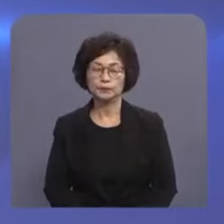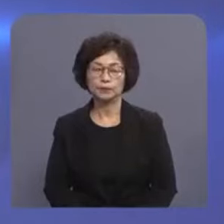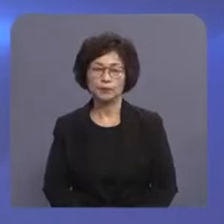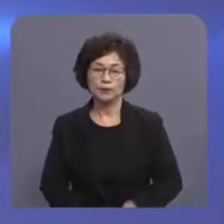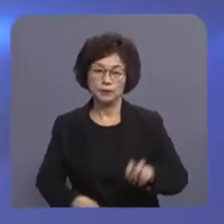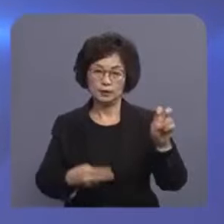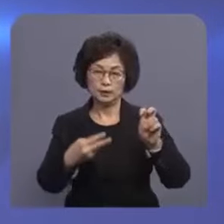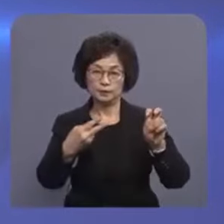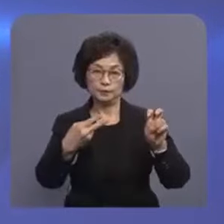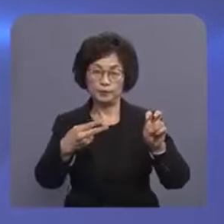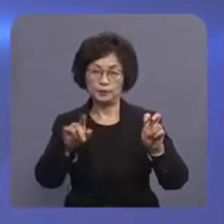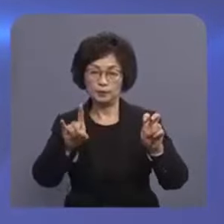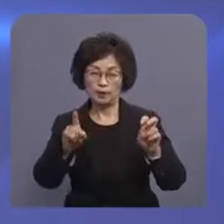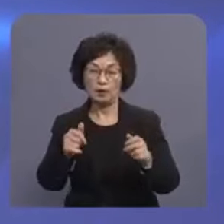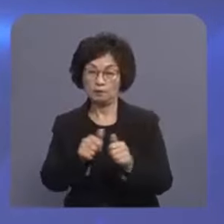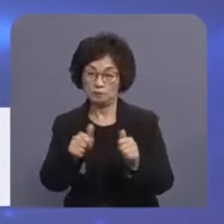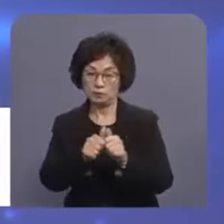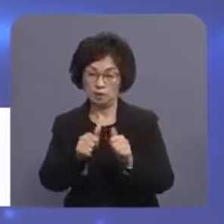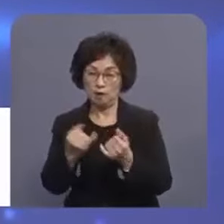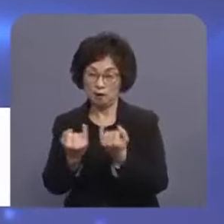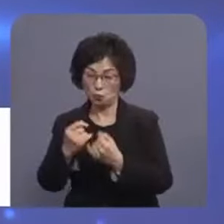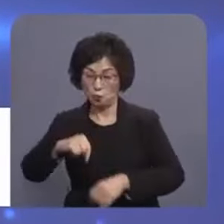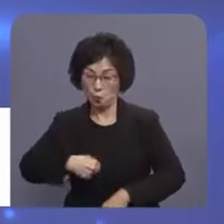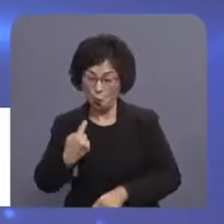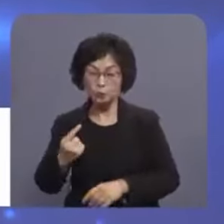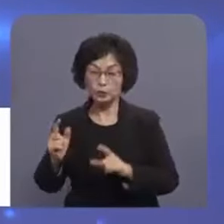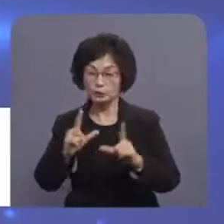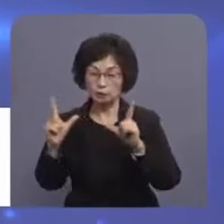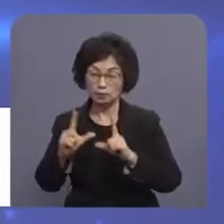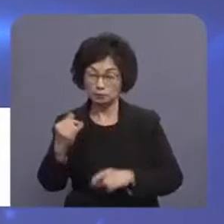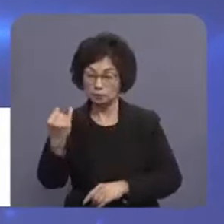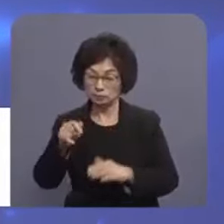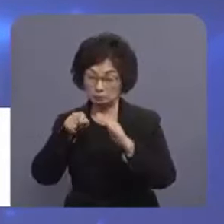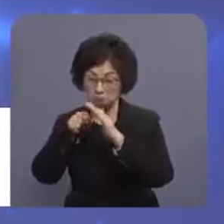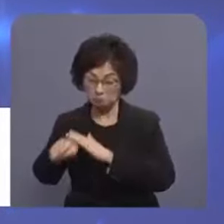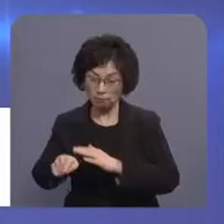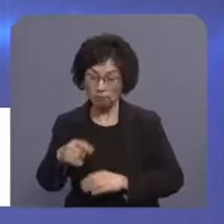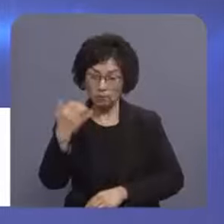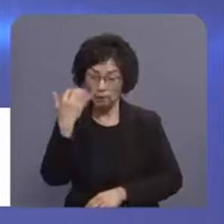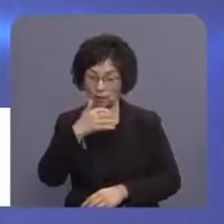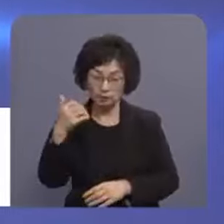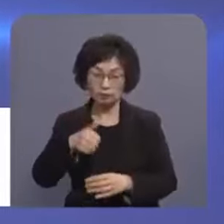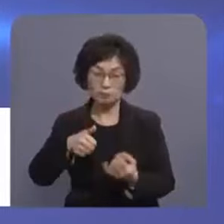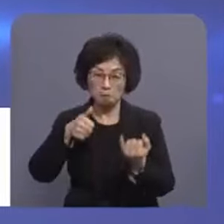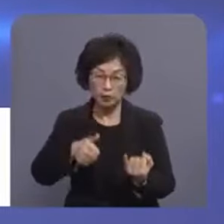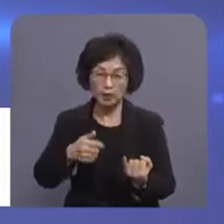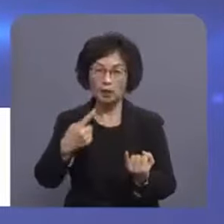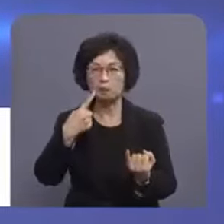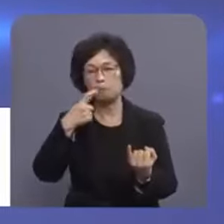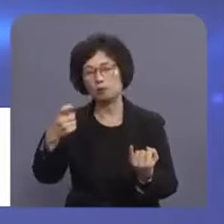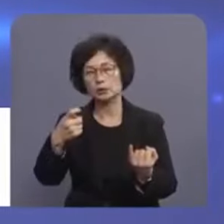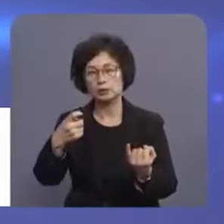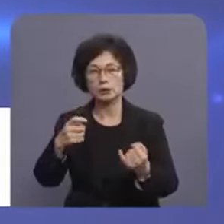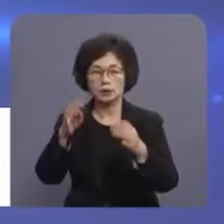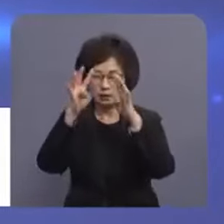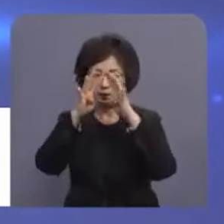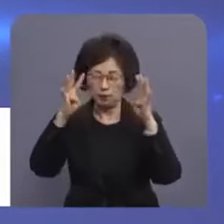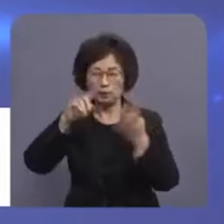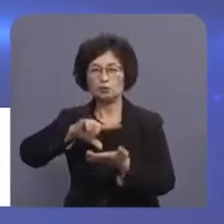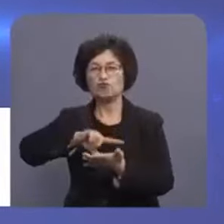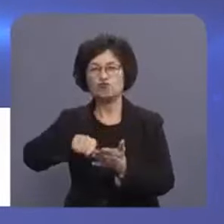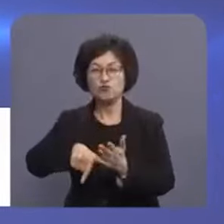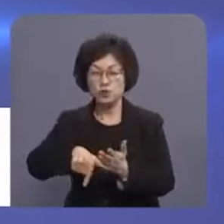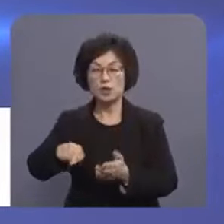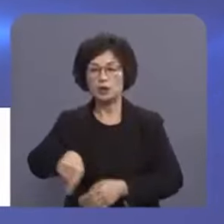20대 남성이 여성 혼자 사는 원룸에 침입해 성폭행을 시도한 혐의로 구속되는 등 대학가 원룸촌은 끊임없이